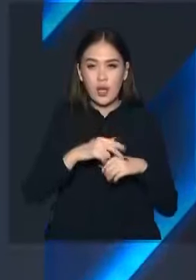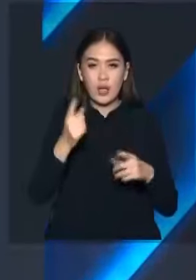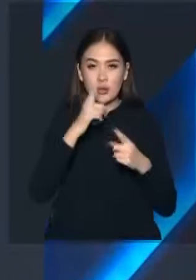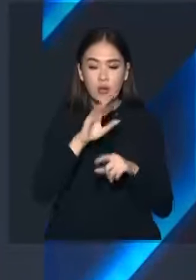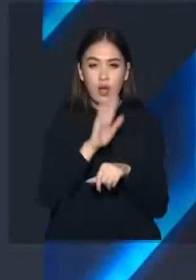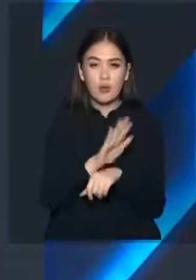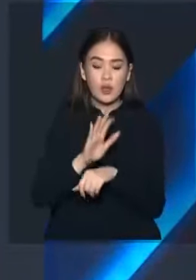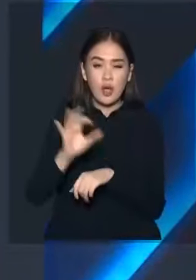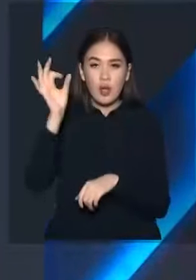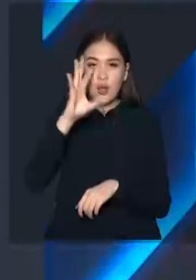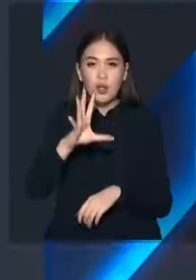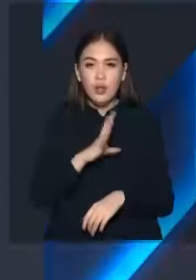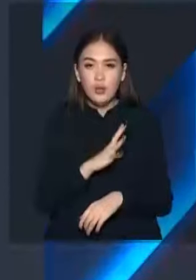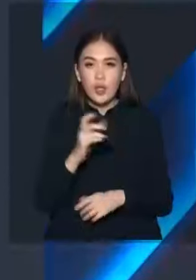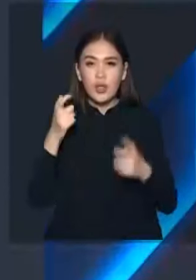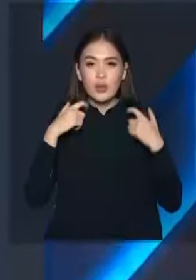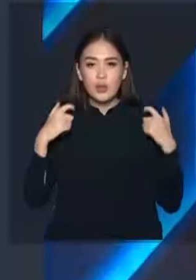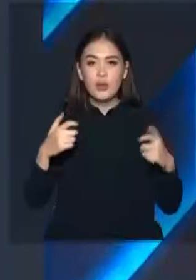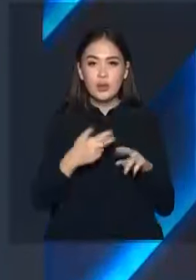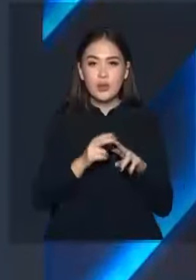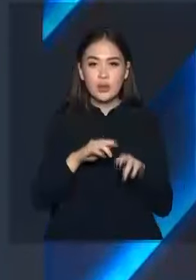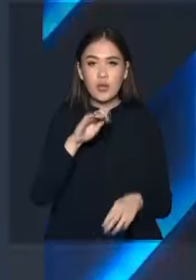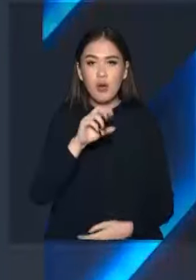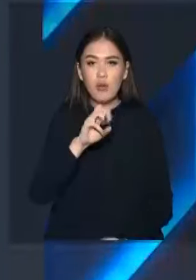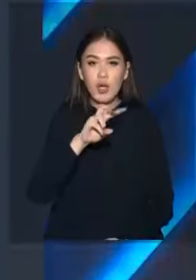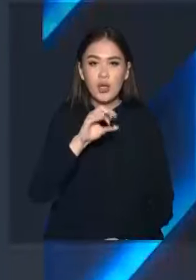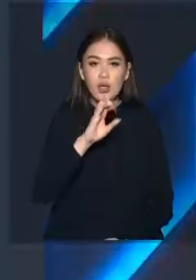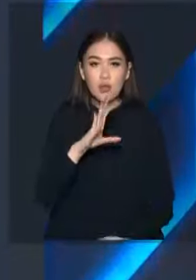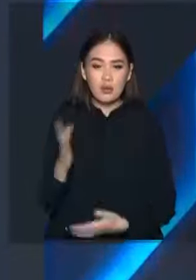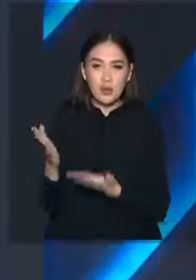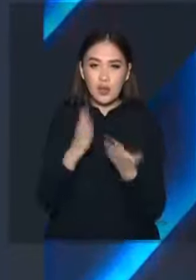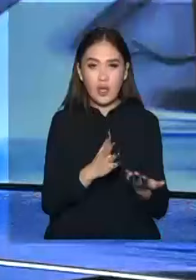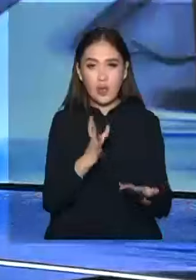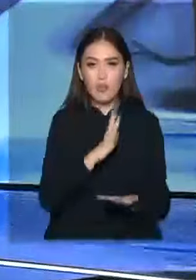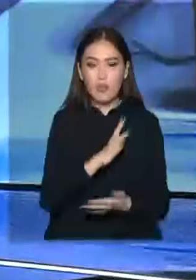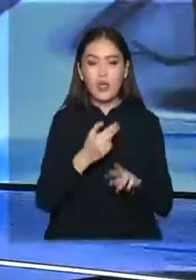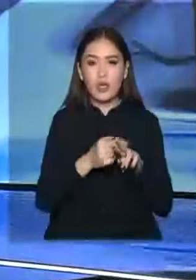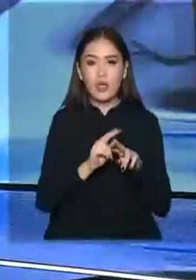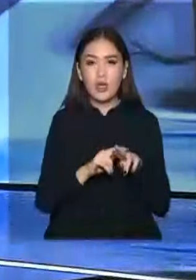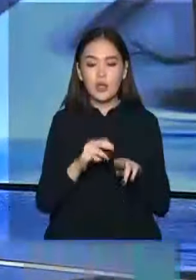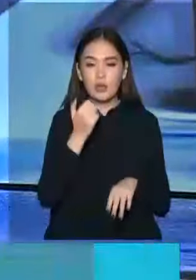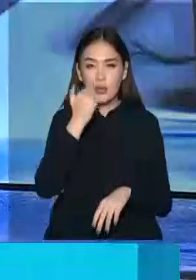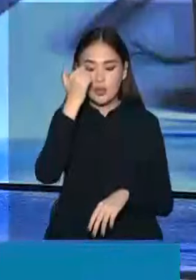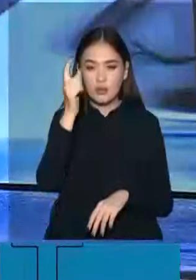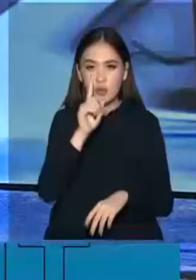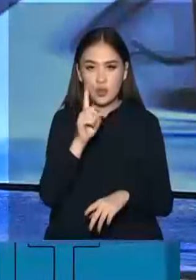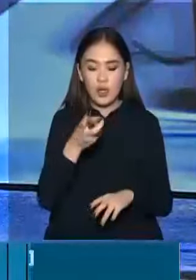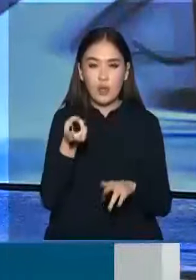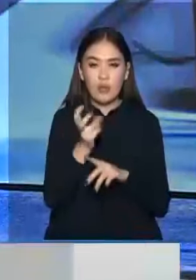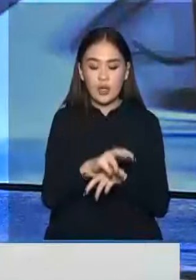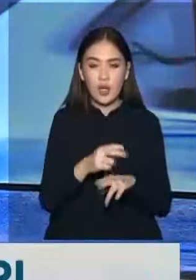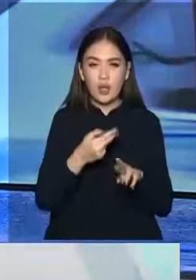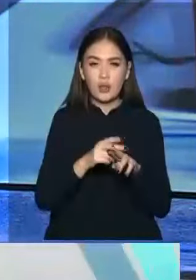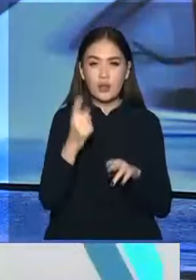тапсырмалар жөніндегі аға инспекторы Алтынбек Жамалиев мырзаны шақырдық. Алтынбек мырза, студиямызға қош келдіңіз. Енді